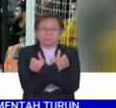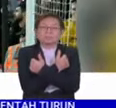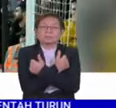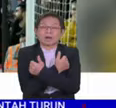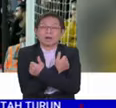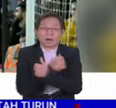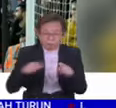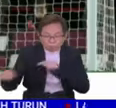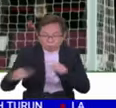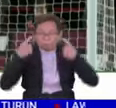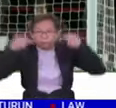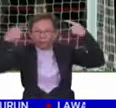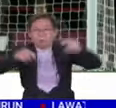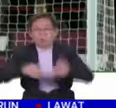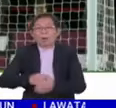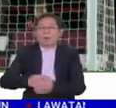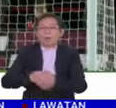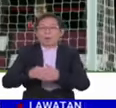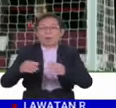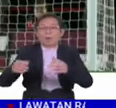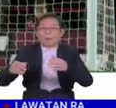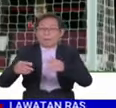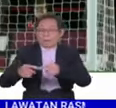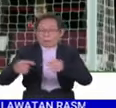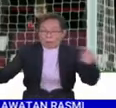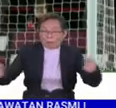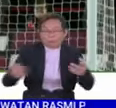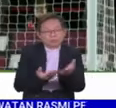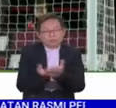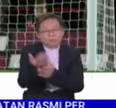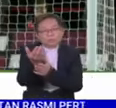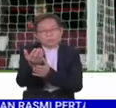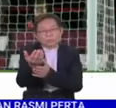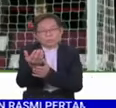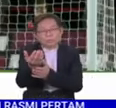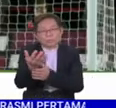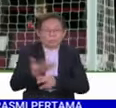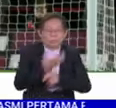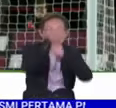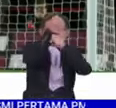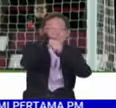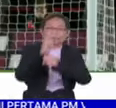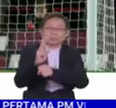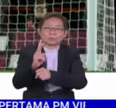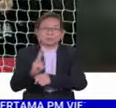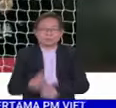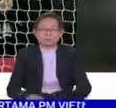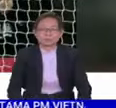Reds apabila bertindak cemerlang menafikan penalti lawan sekaligus memastikan Liverpool menang 3-2.